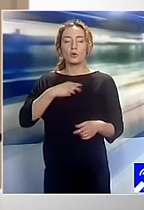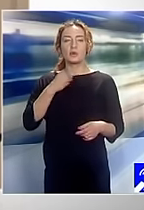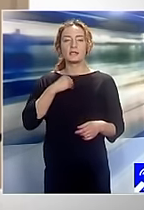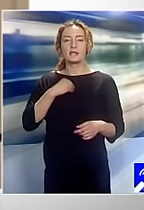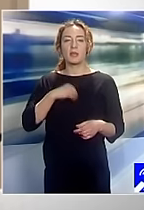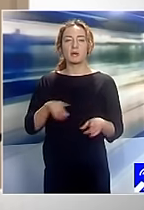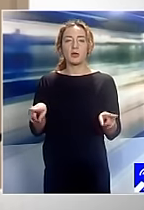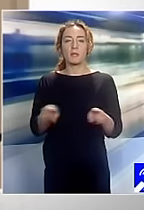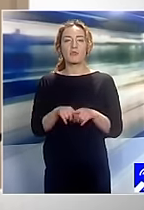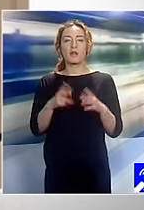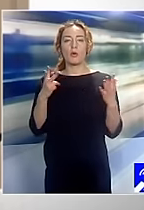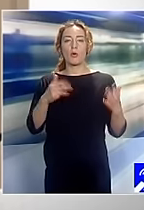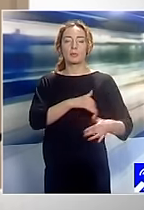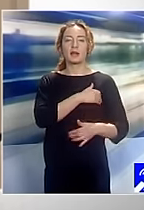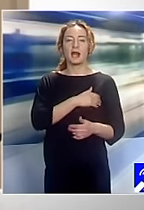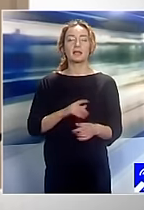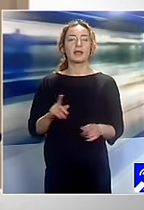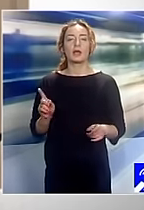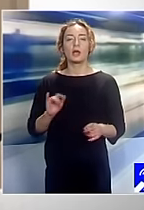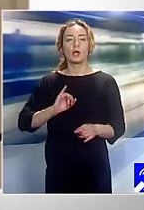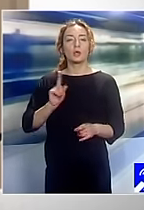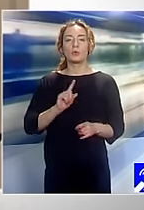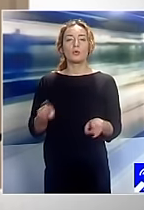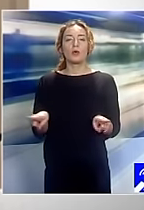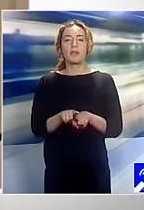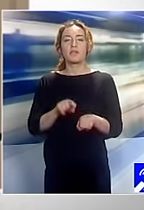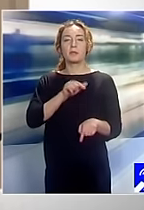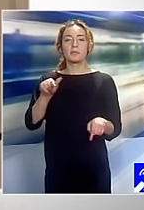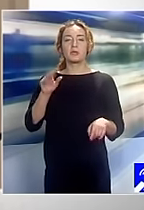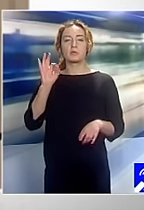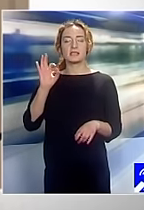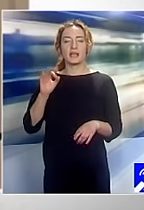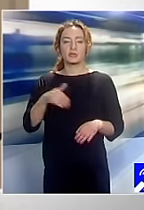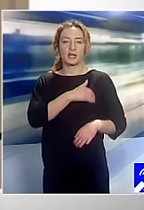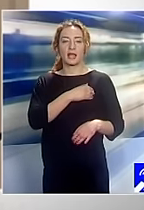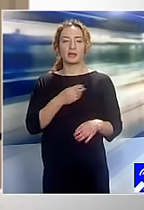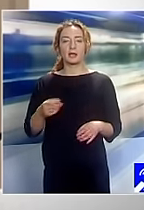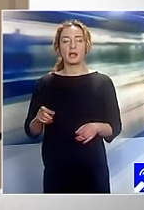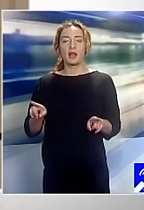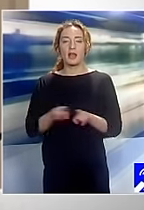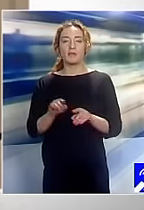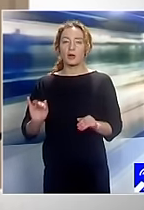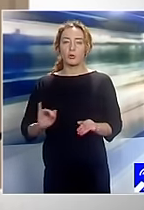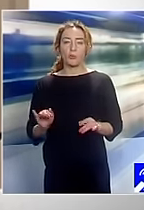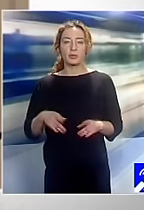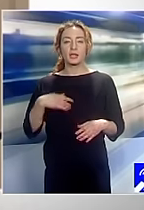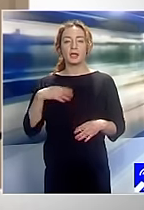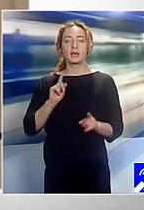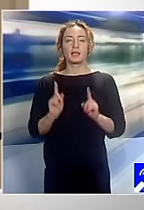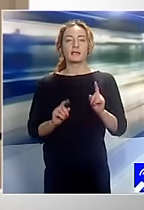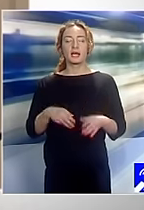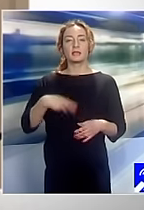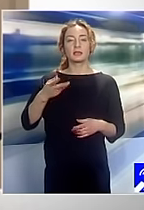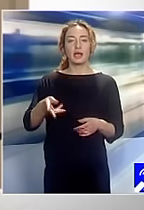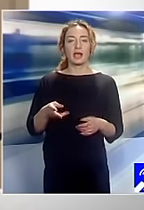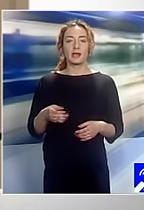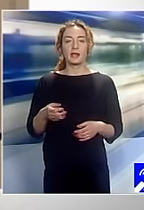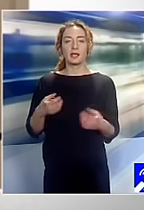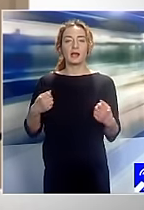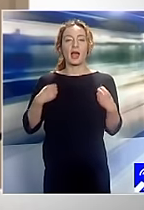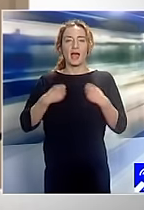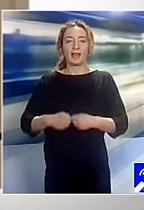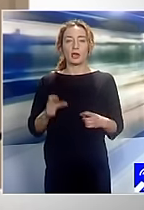minus 10 grade. Deci nici pe copii să nu infofolim, pentru că transpiră și atunci riscul de a se infecta și de a răci ulterior